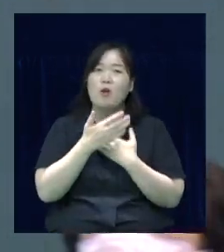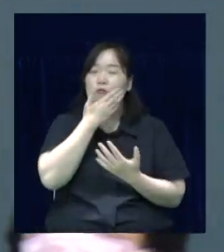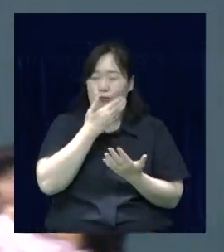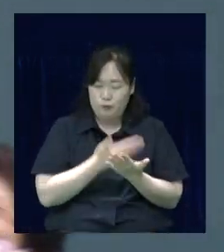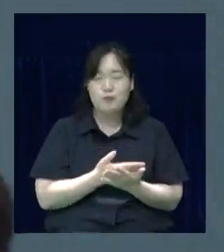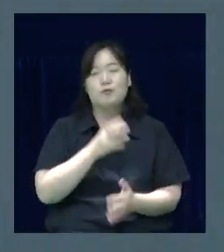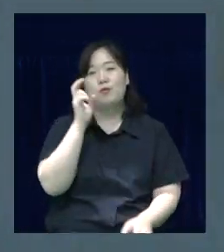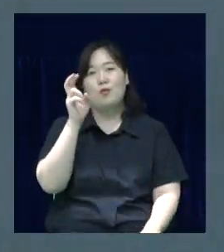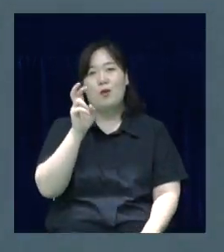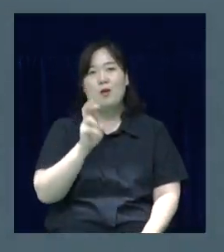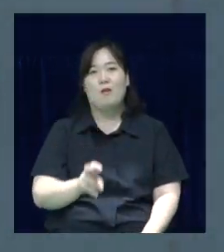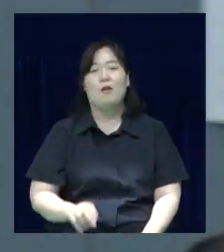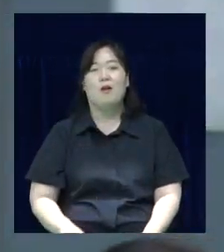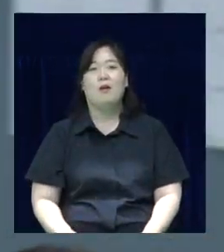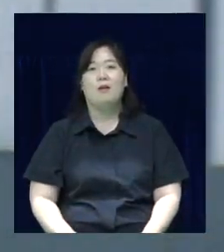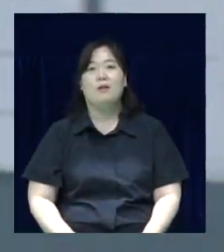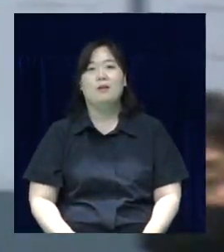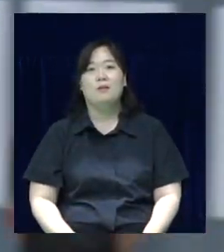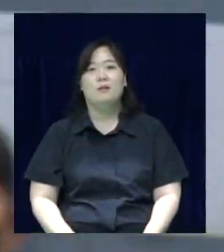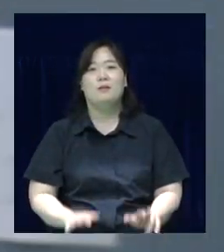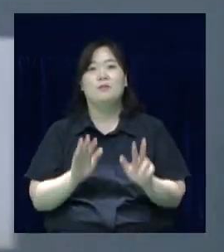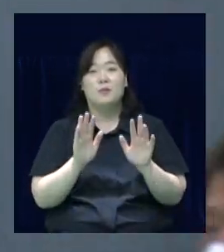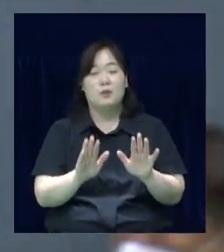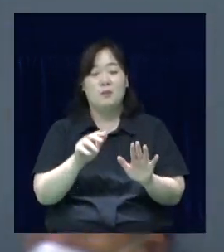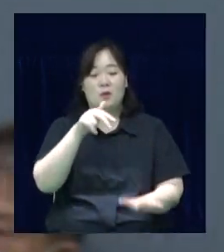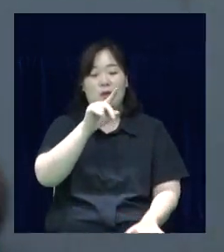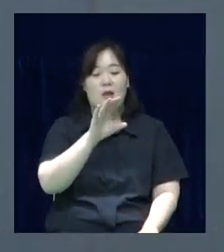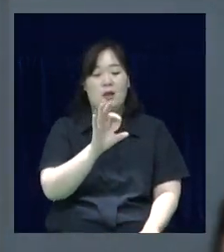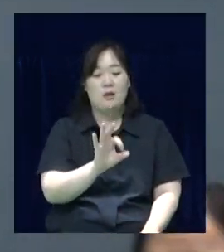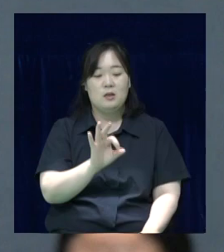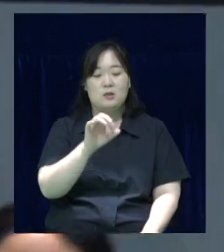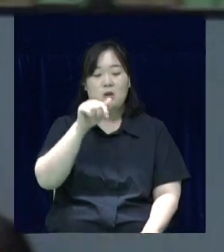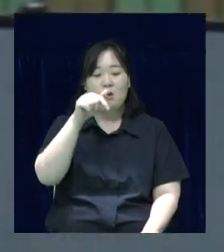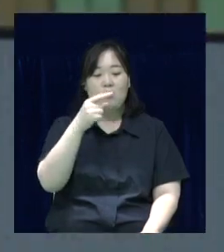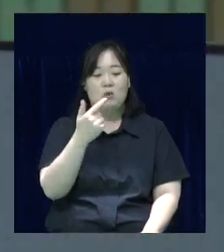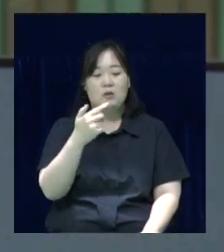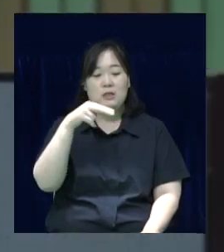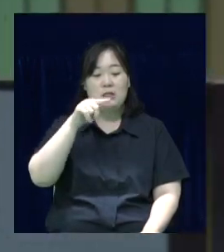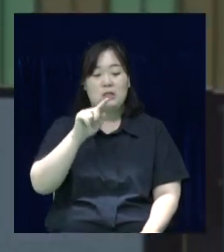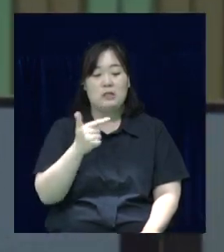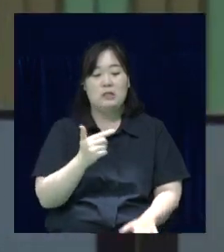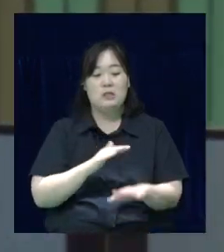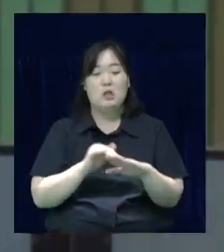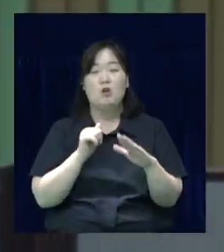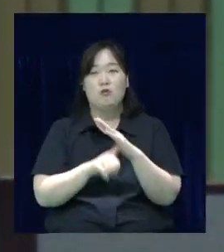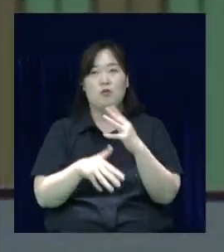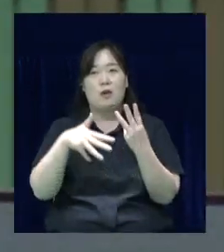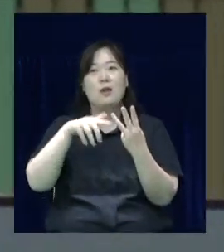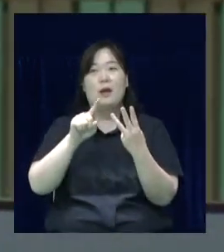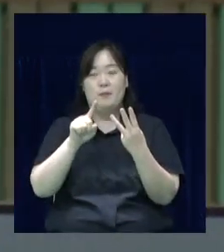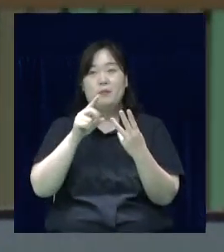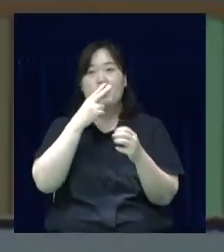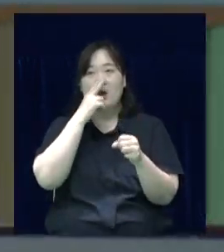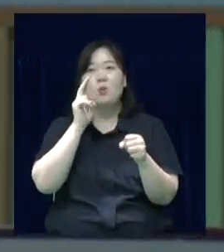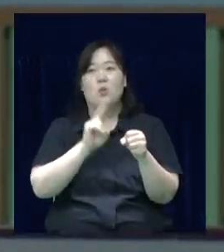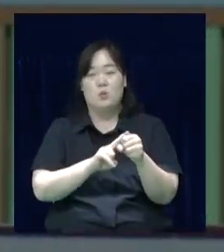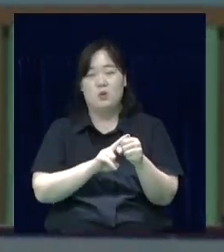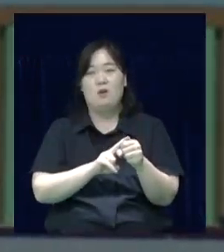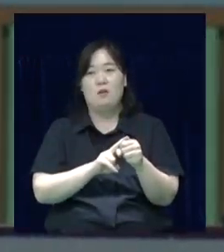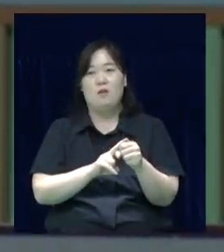없겠고요. 자, 이제 정금산 선수, 울산 소속의 정금산 선수가 3차 시도를 앞두고